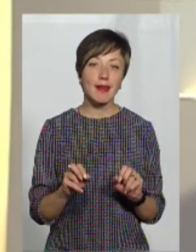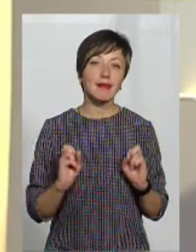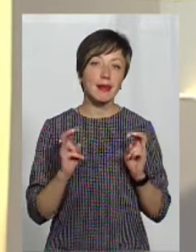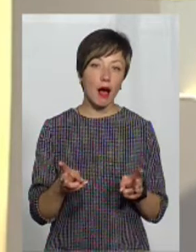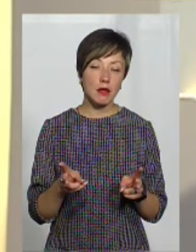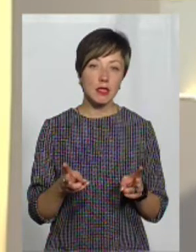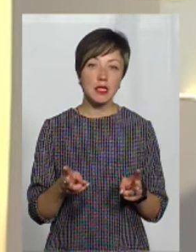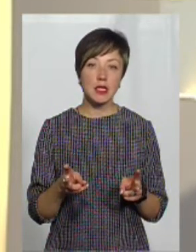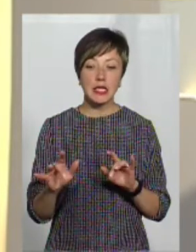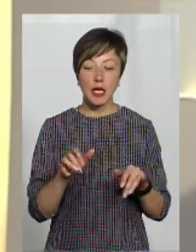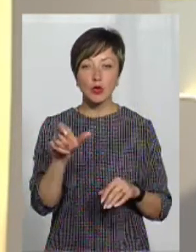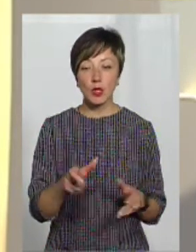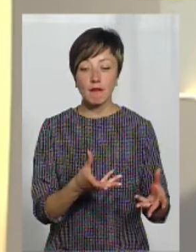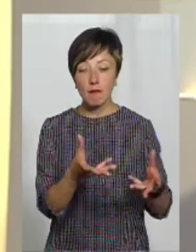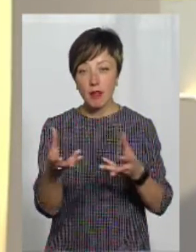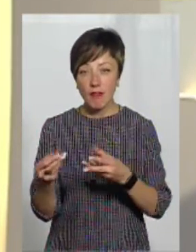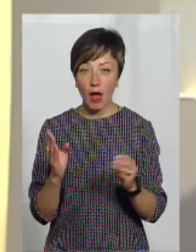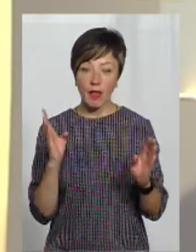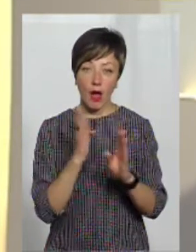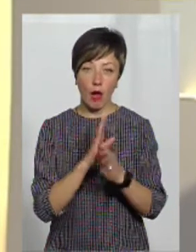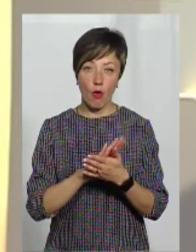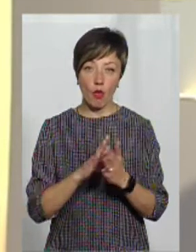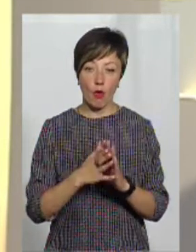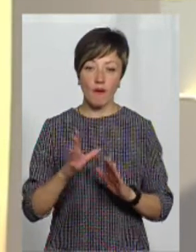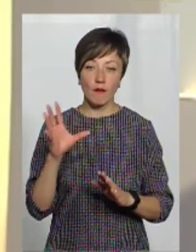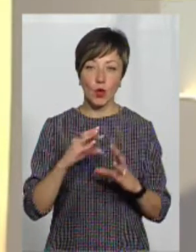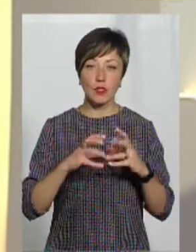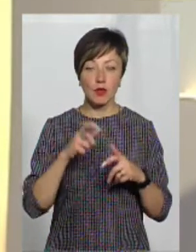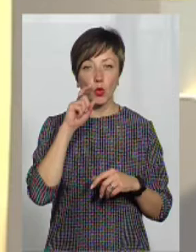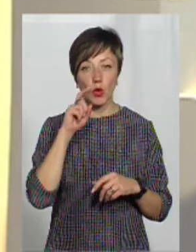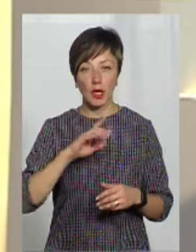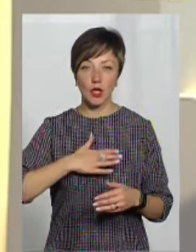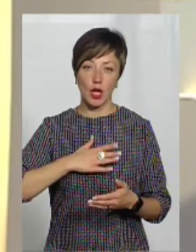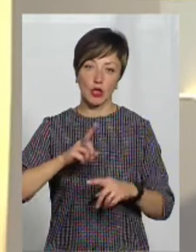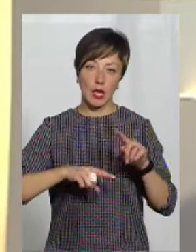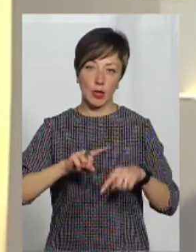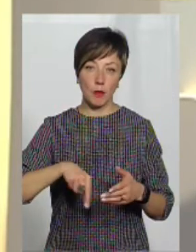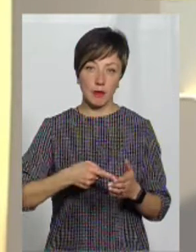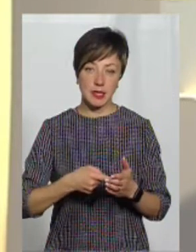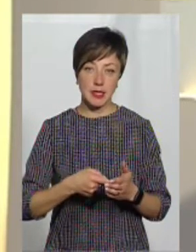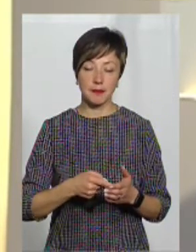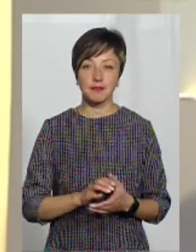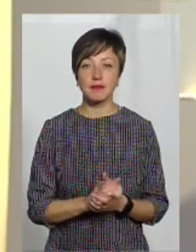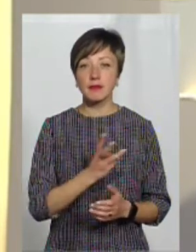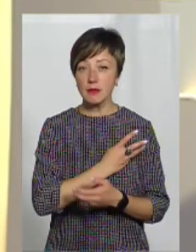як діяльність людини впливає на екологію всього світу, України і нашого рідного міста.